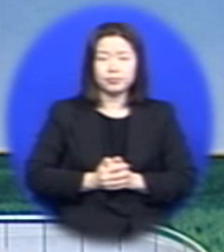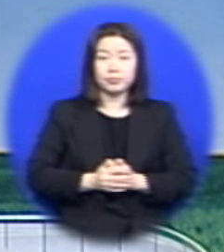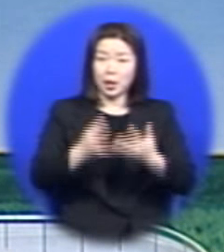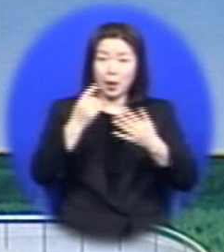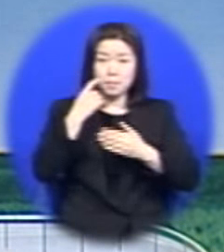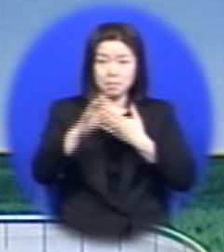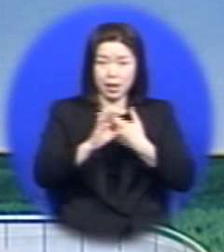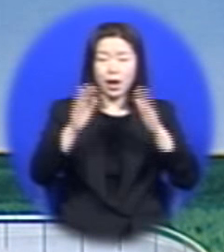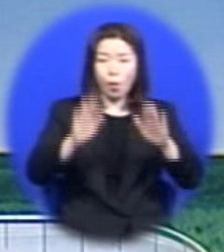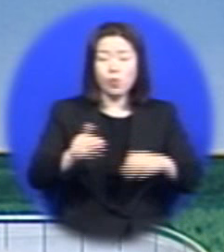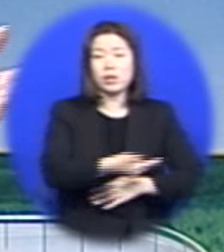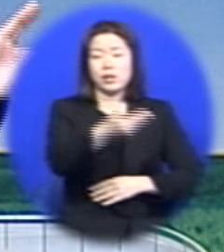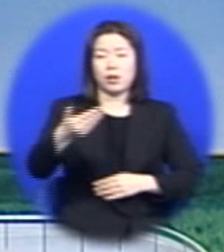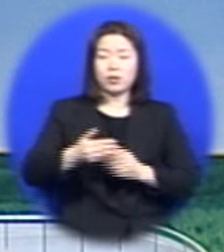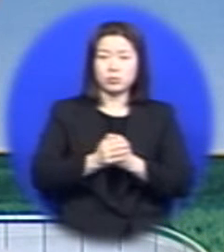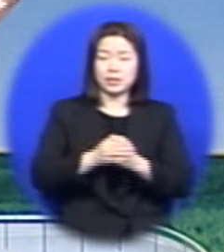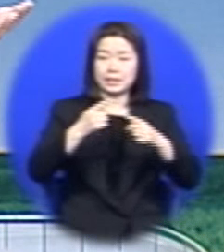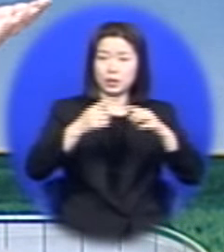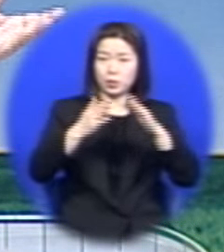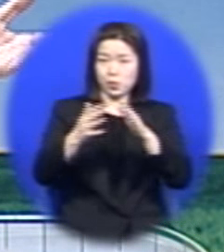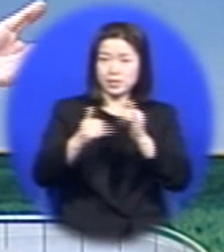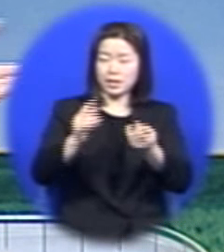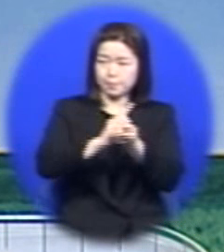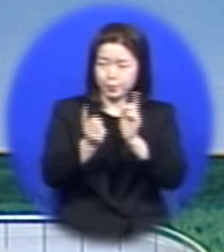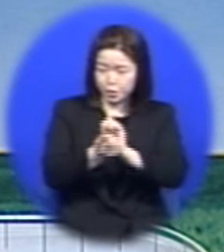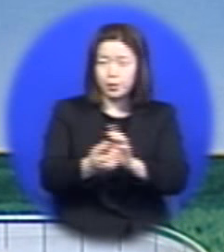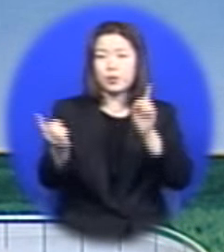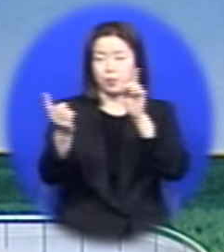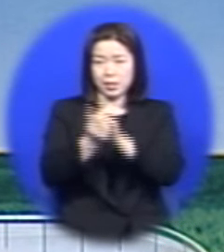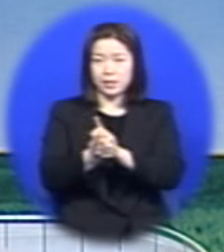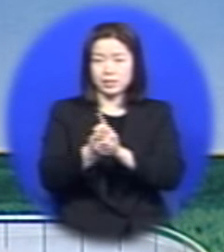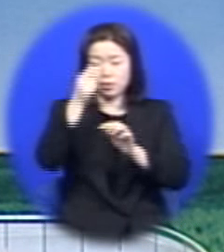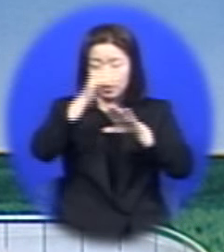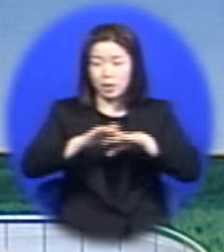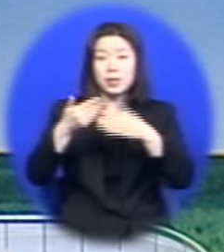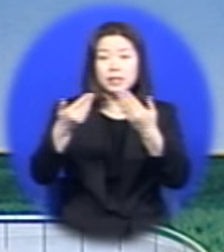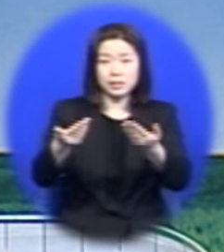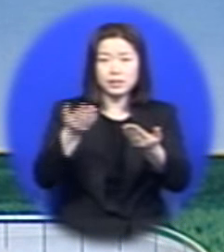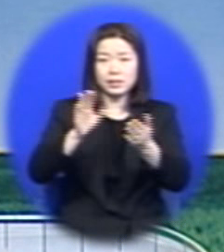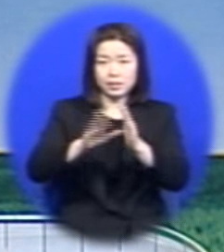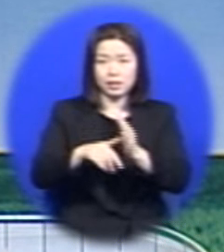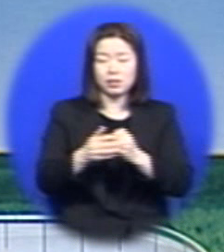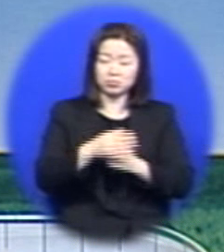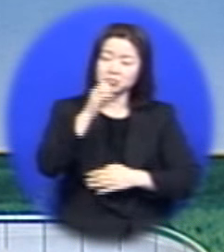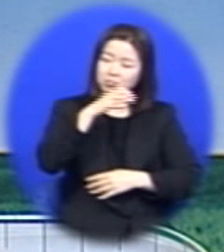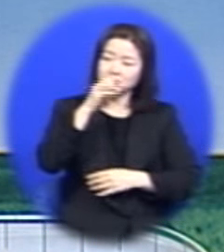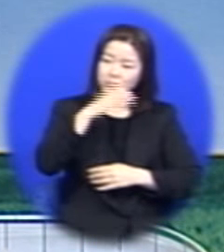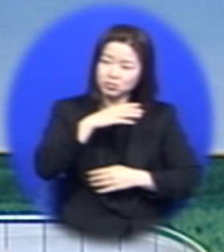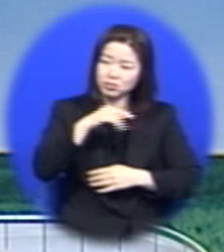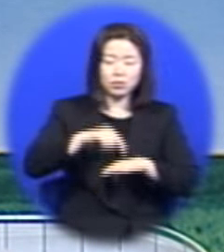만약에 오늘 여러분들이 이렇게 교인들을 서로 만나서 함께 예배를 드리는데 그냥 대면대면